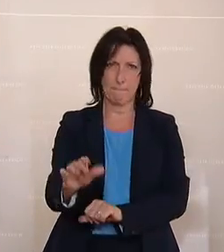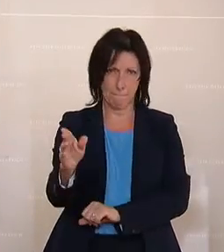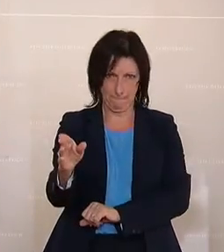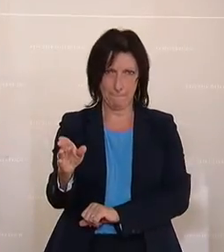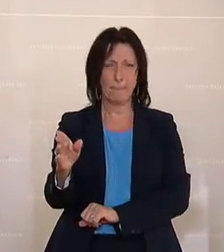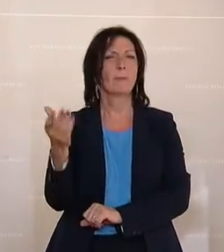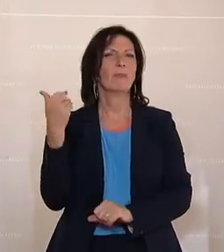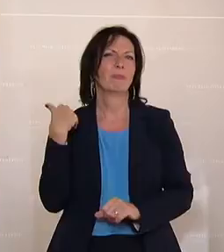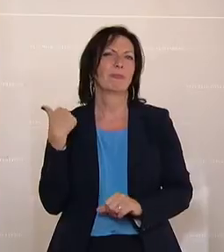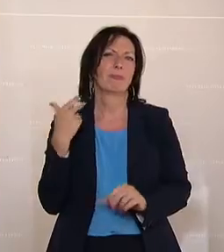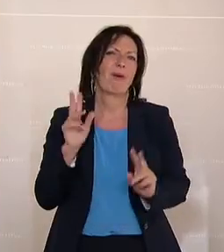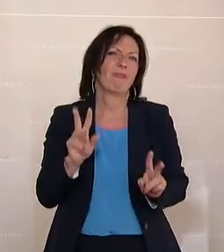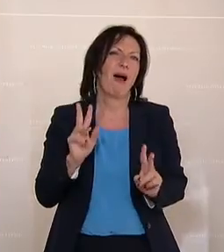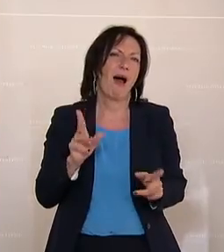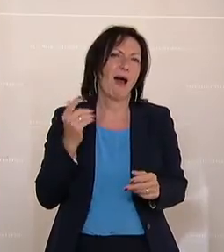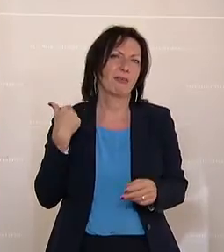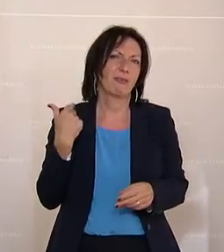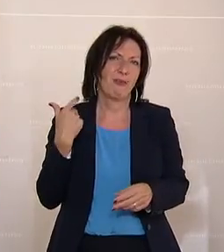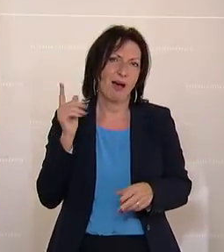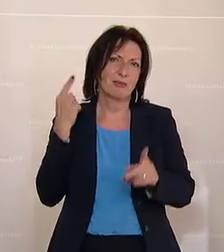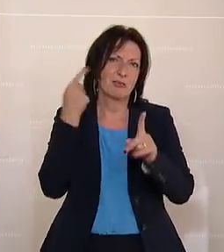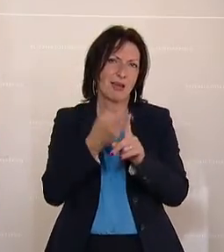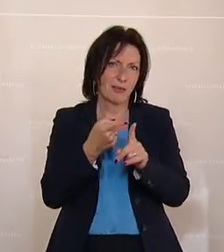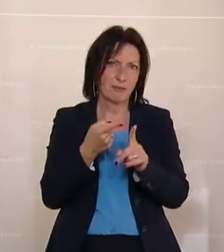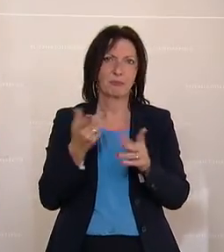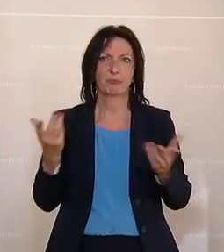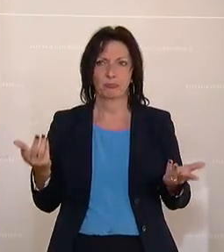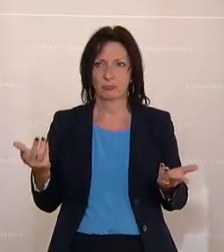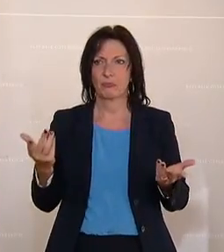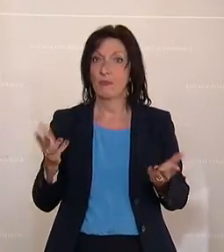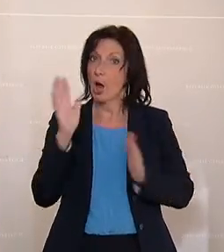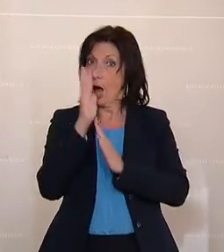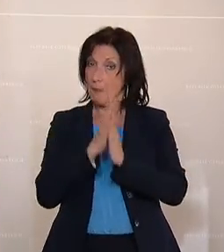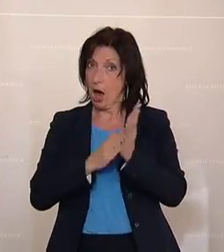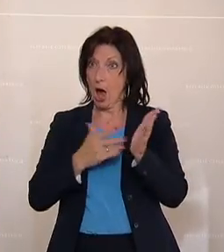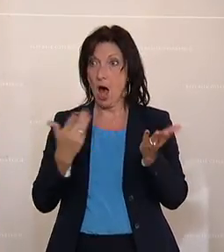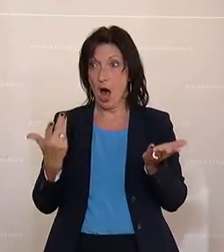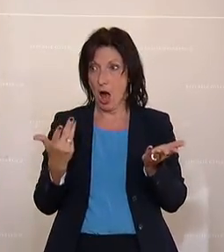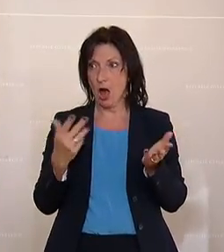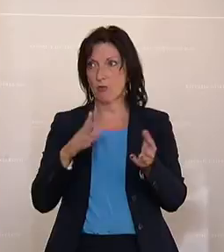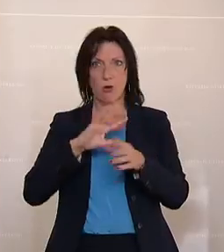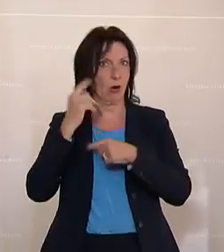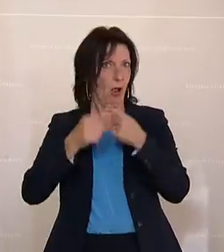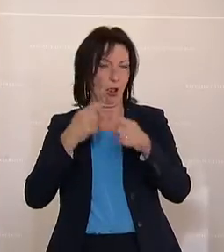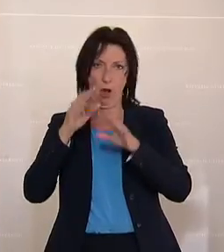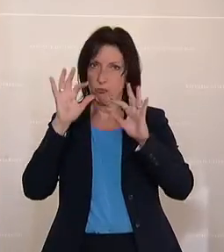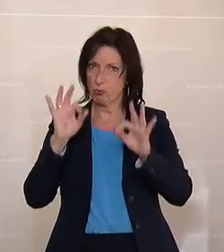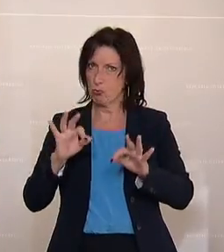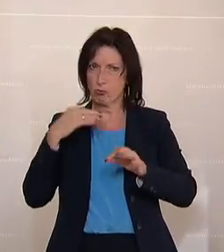das, was eigentlich bestellt worden war. Und zunächst lief es ja auch sehr gut für die Jagdgesellschaft. Alles lief wie am